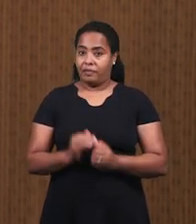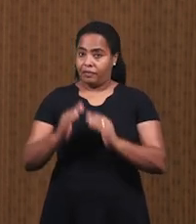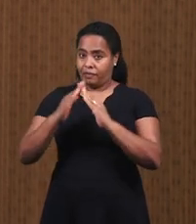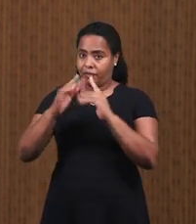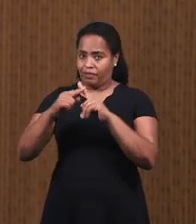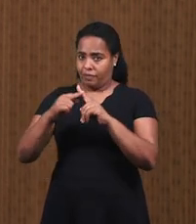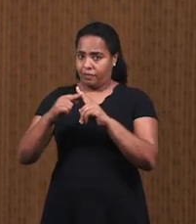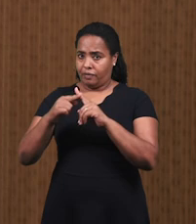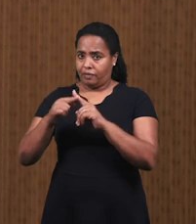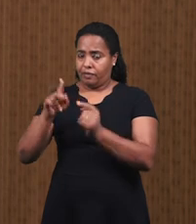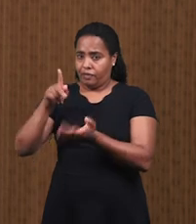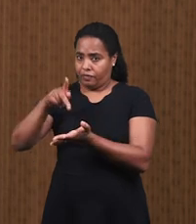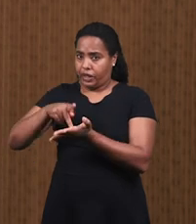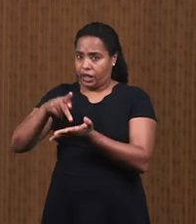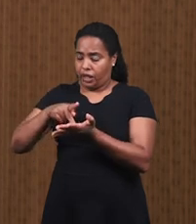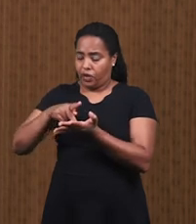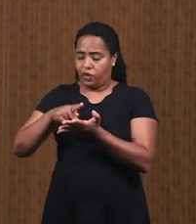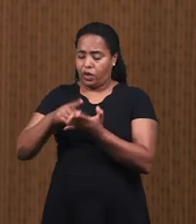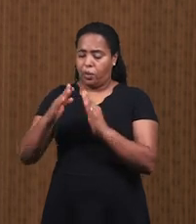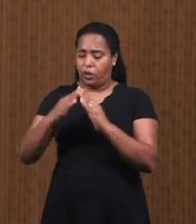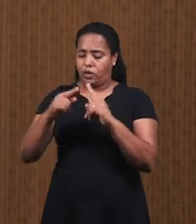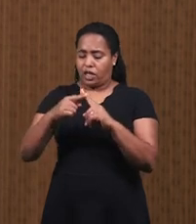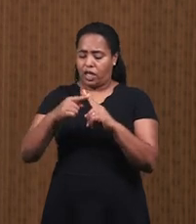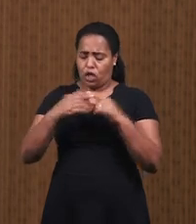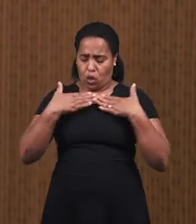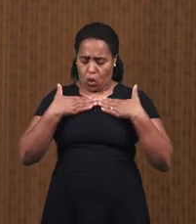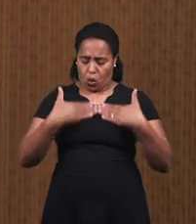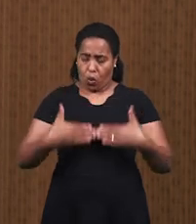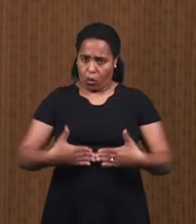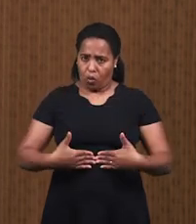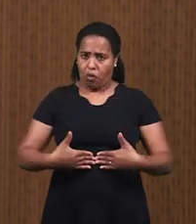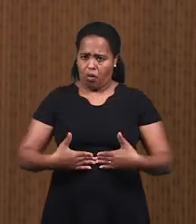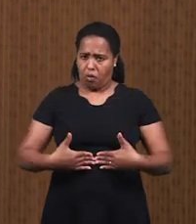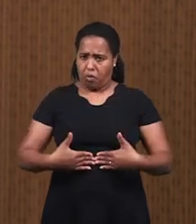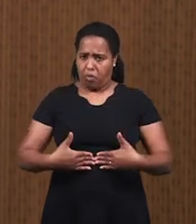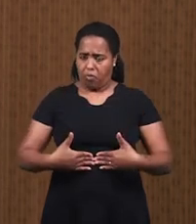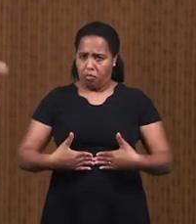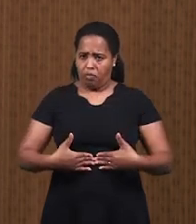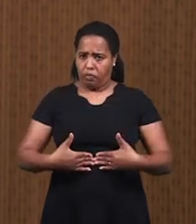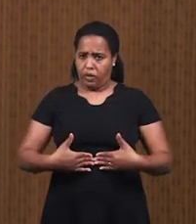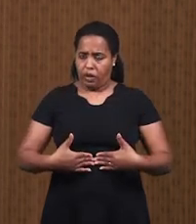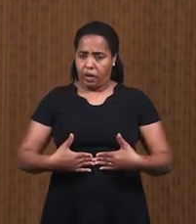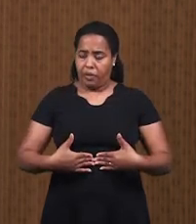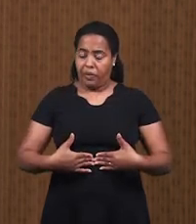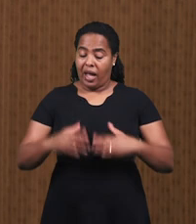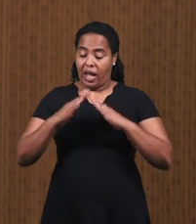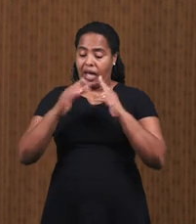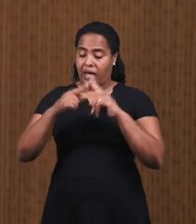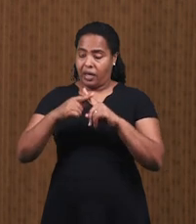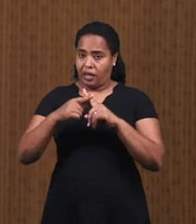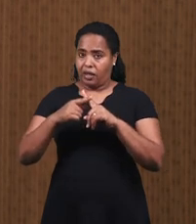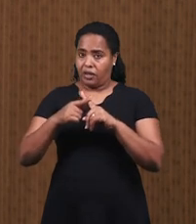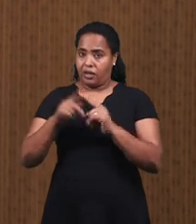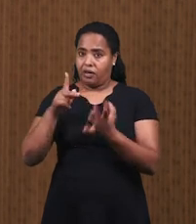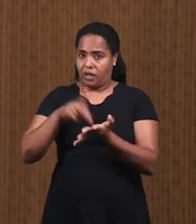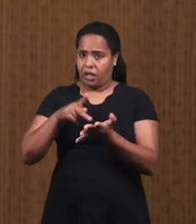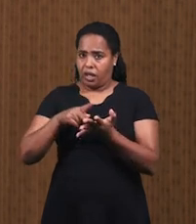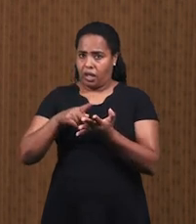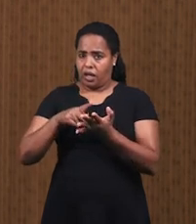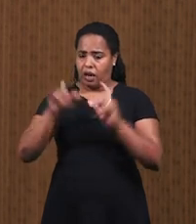Церковь истинная, когда мы говорим о верной церкви, мы не говорим о деноминации.